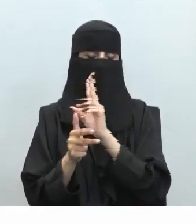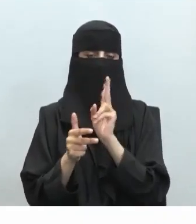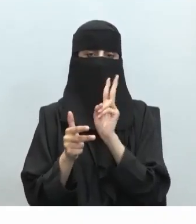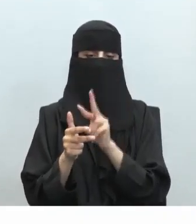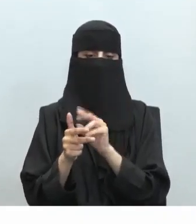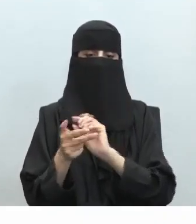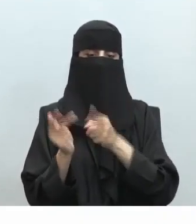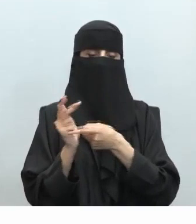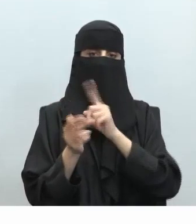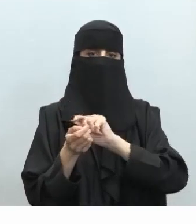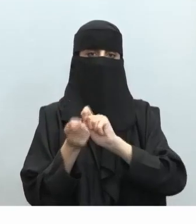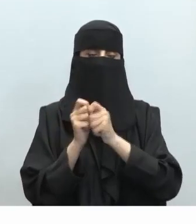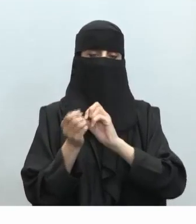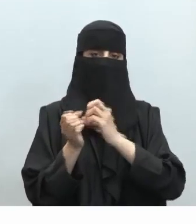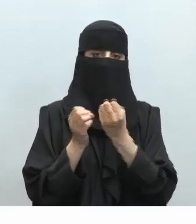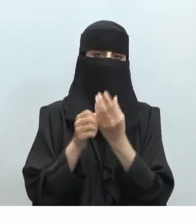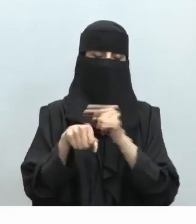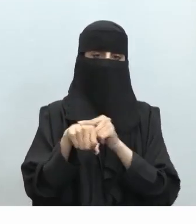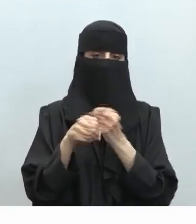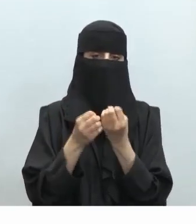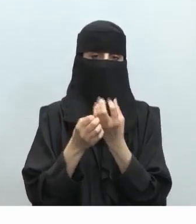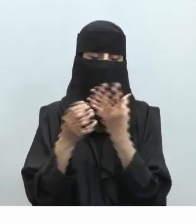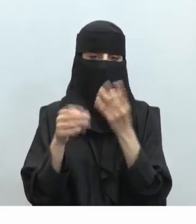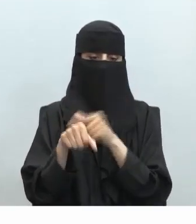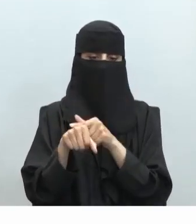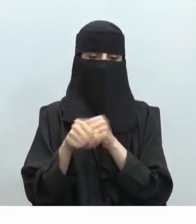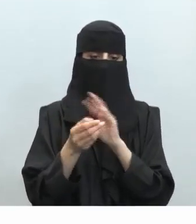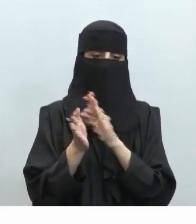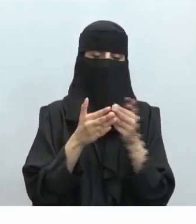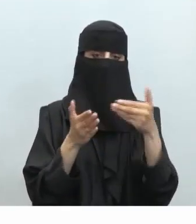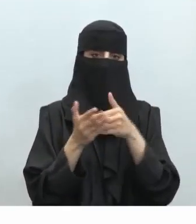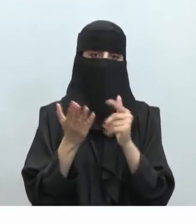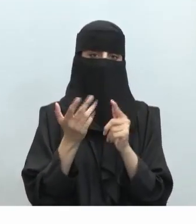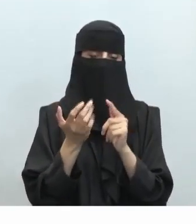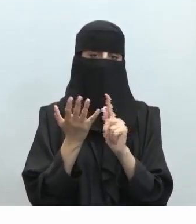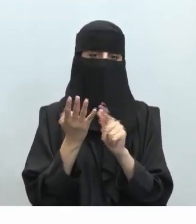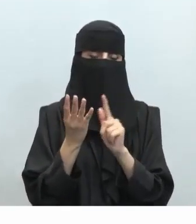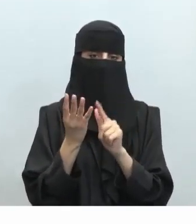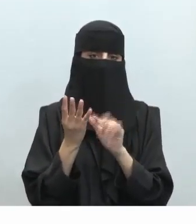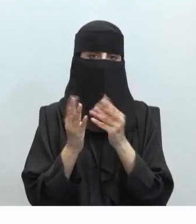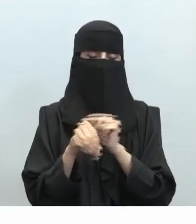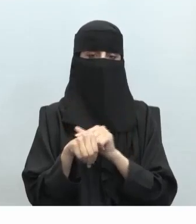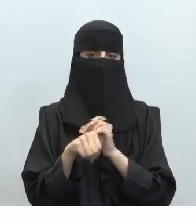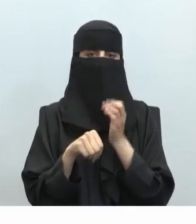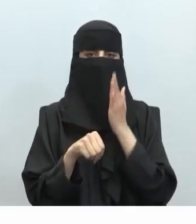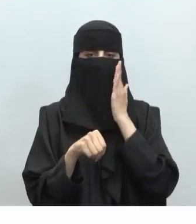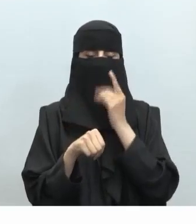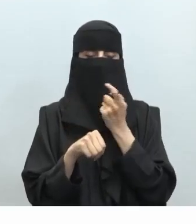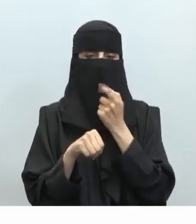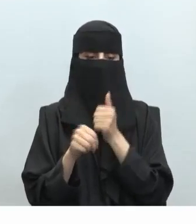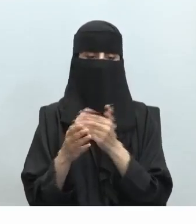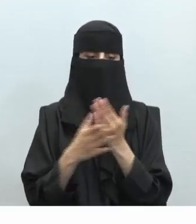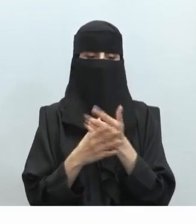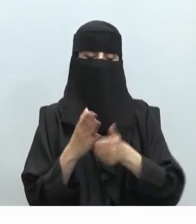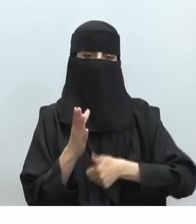لذلك ظهرت هذه الكلاب بهذا المنظر لم تتاثر بغمقان ما الذي تفوق عليه